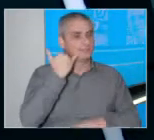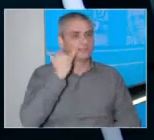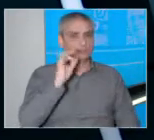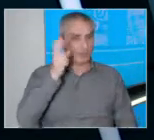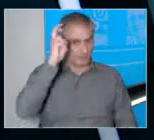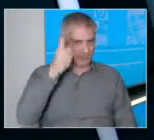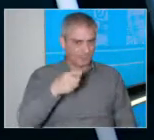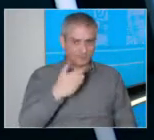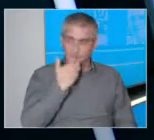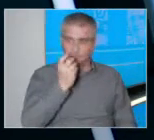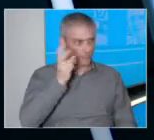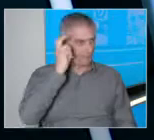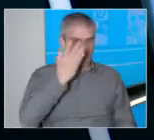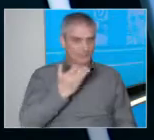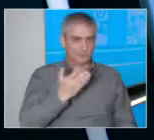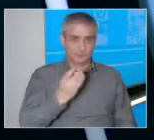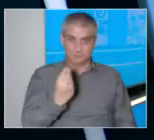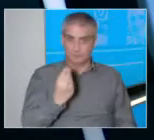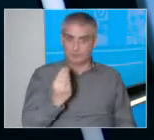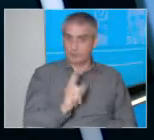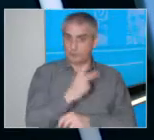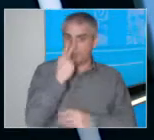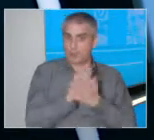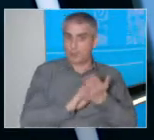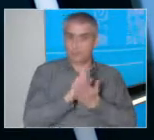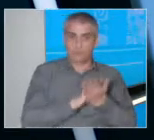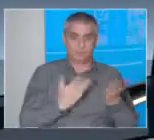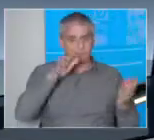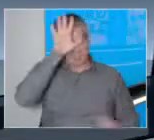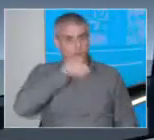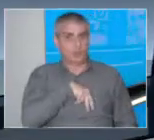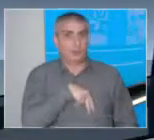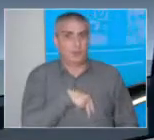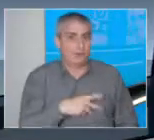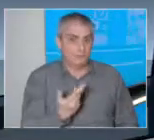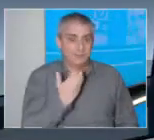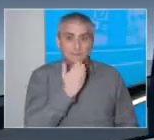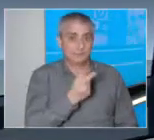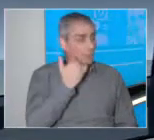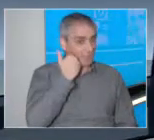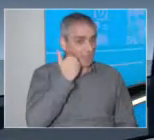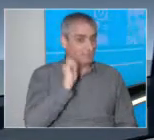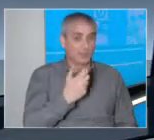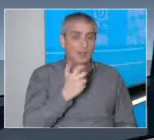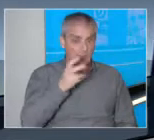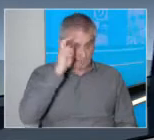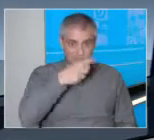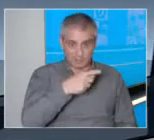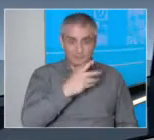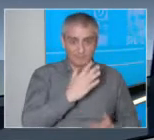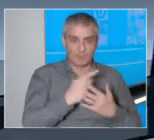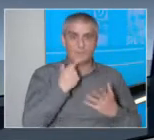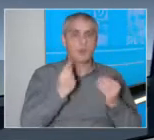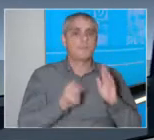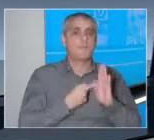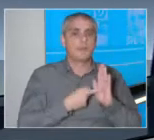בני גנץ. עכשיו, סיפור בני גנץ, בניגוד, רגע. בינתיים לא ראינו שום איראני שלוקח אחריות, אז לך תדע. סיפור הטלפון של בני גנץ, והבהירו את זה כבר אין